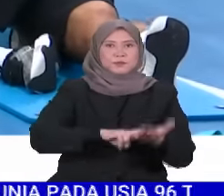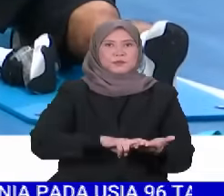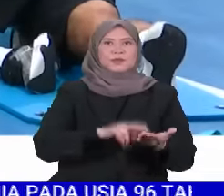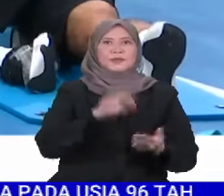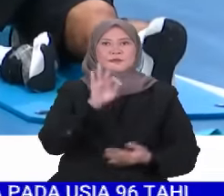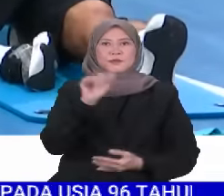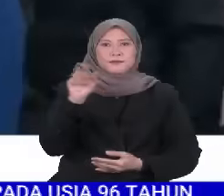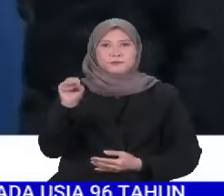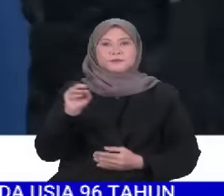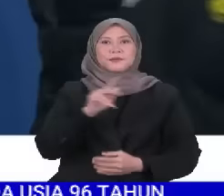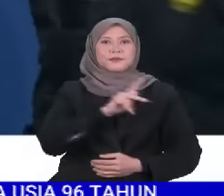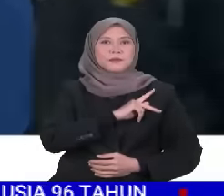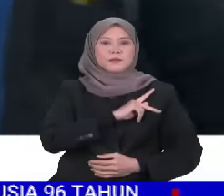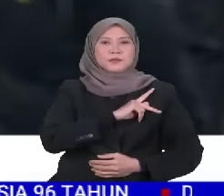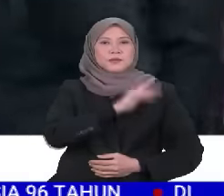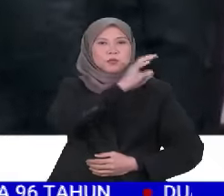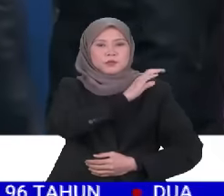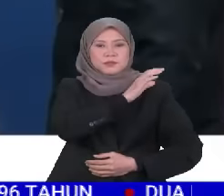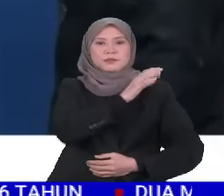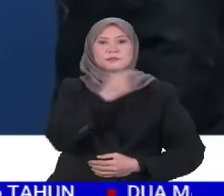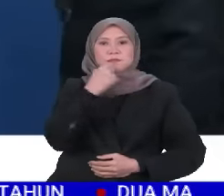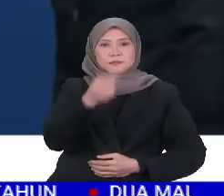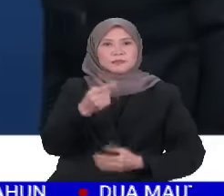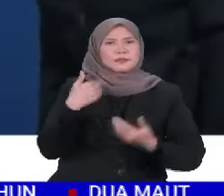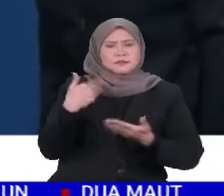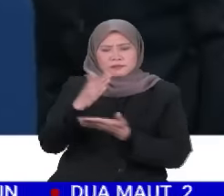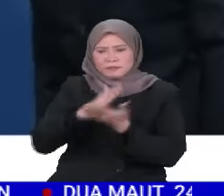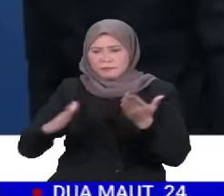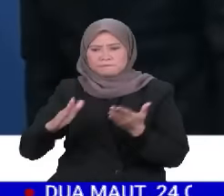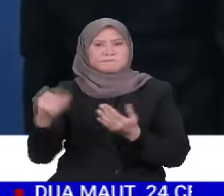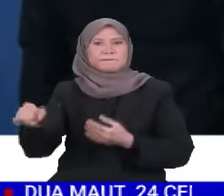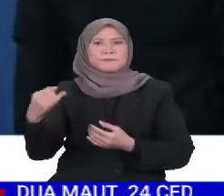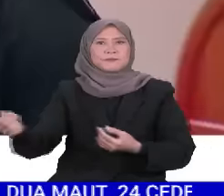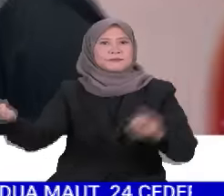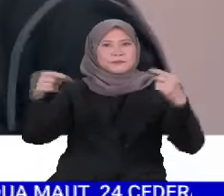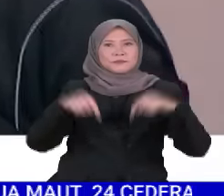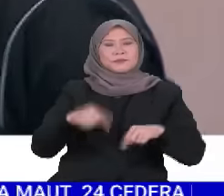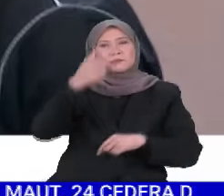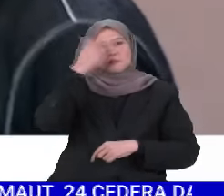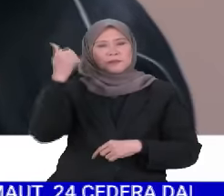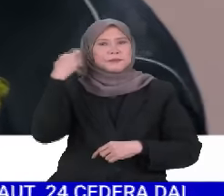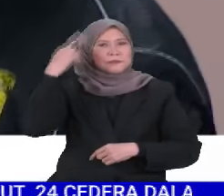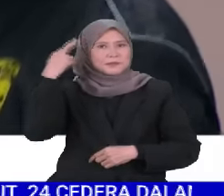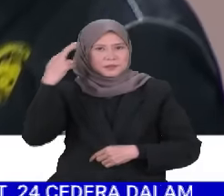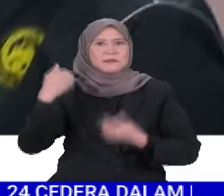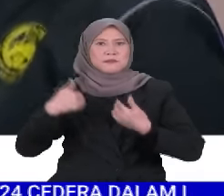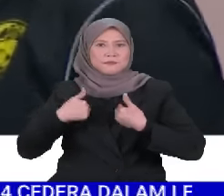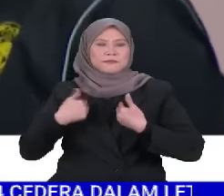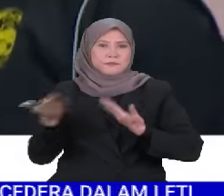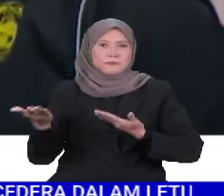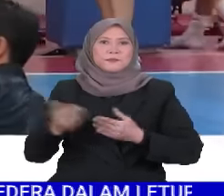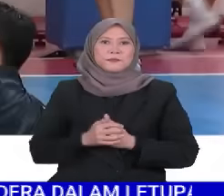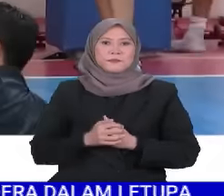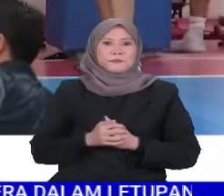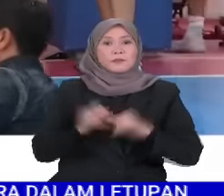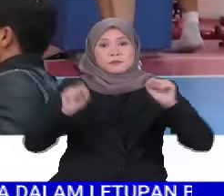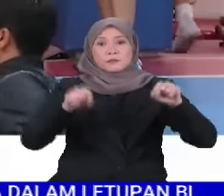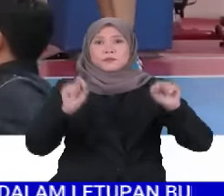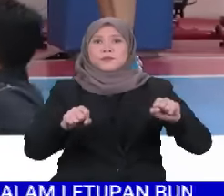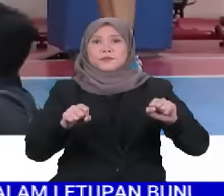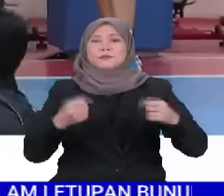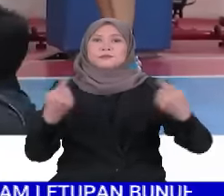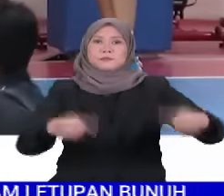menurut ketujuan Tiki panggung beberapa tonggak utama tidak minta berkenaan atas sebab-sebab tersendiri meskipun dilihat mampu